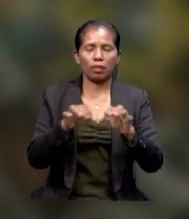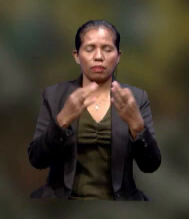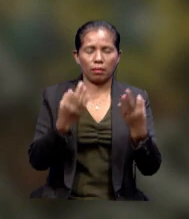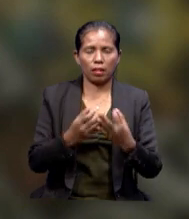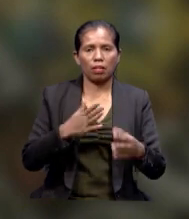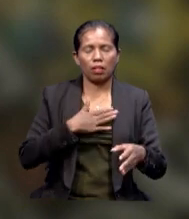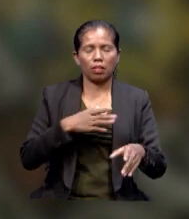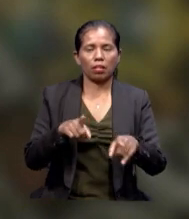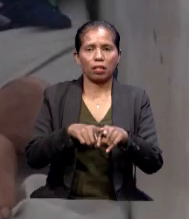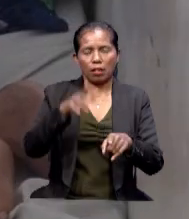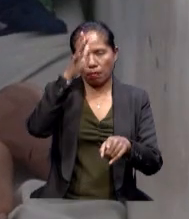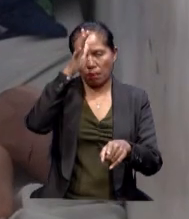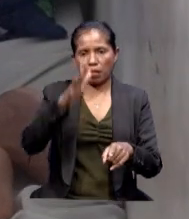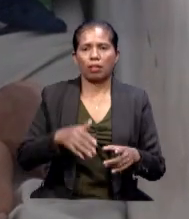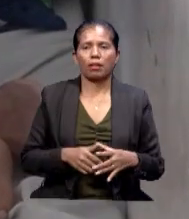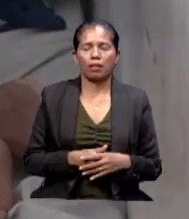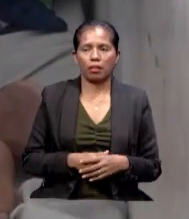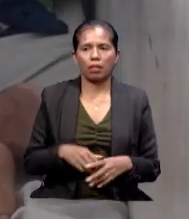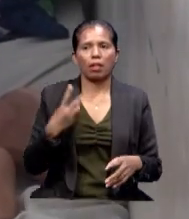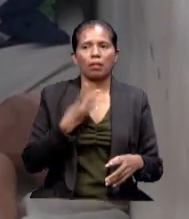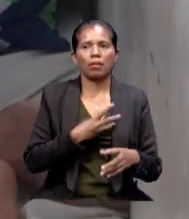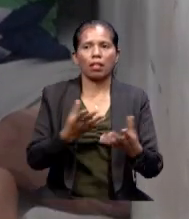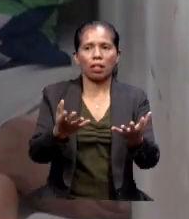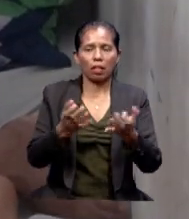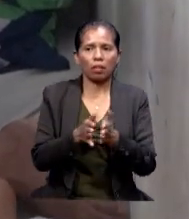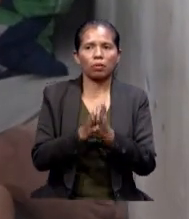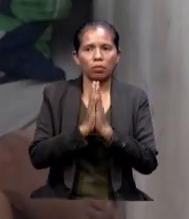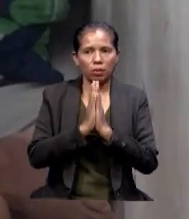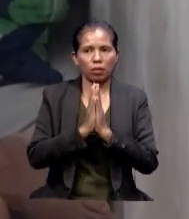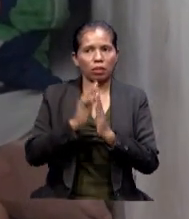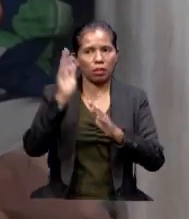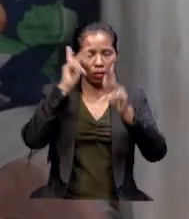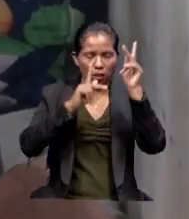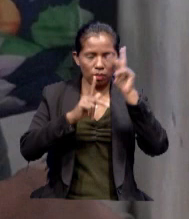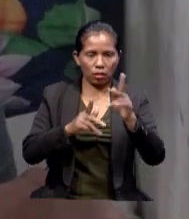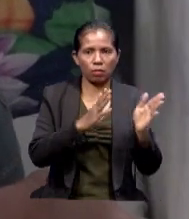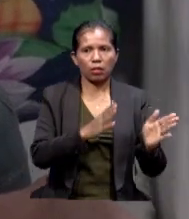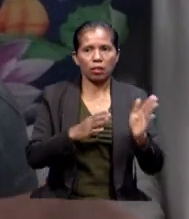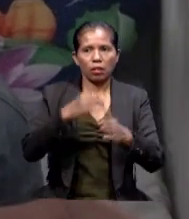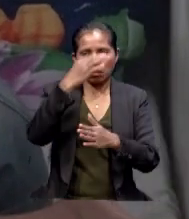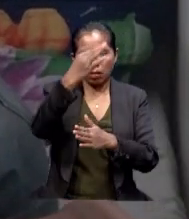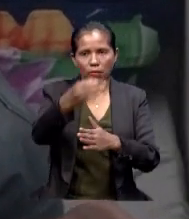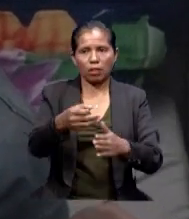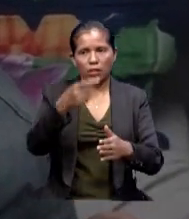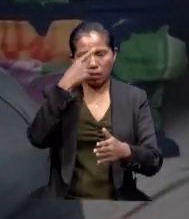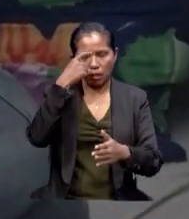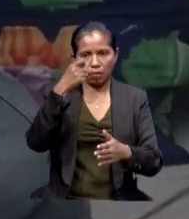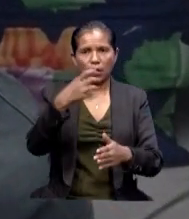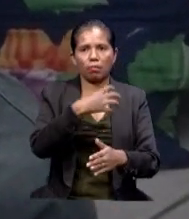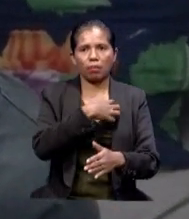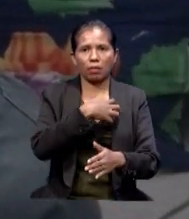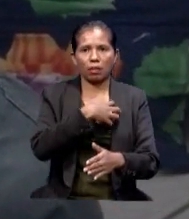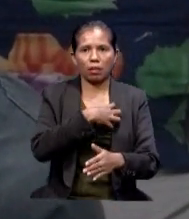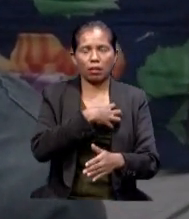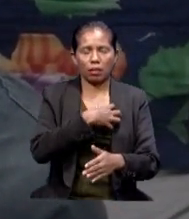amambot ami hakarak husu atu kazune prosesu baoin tambah dit polisia nia